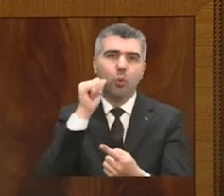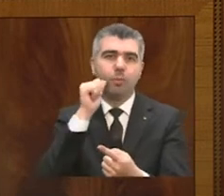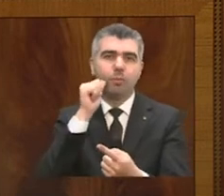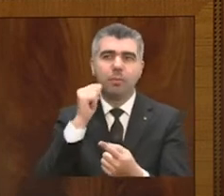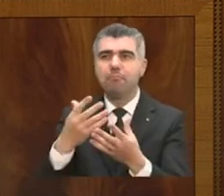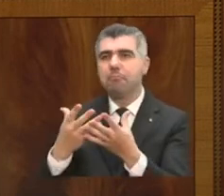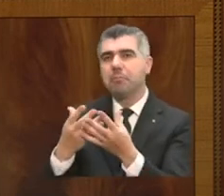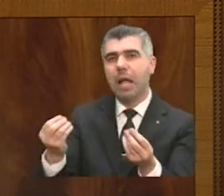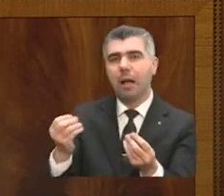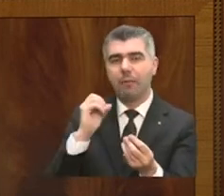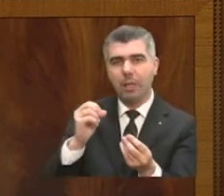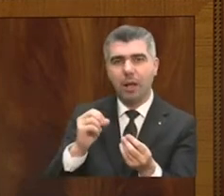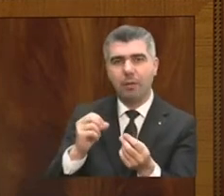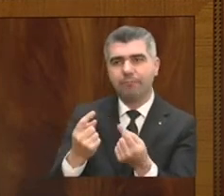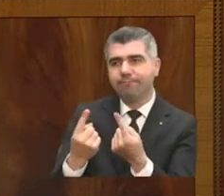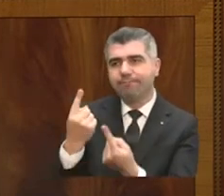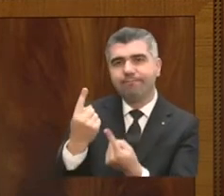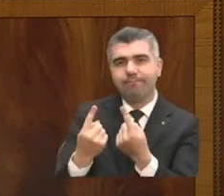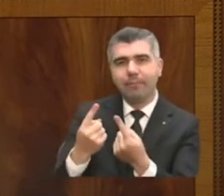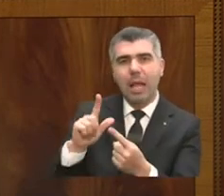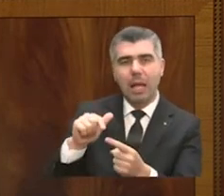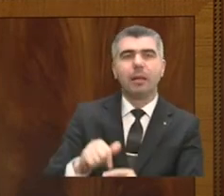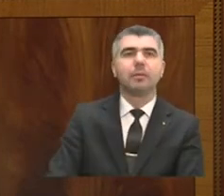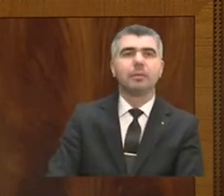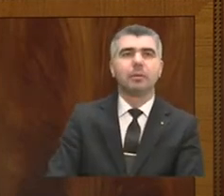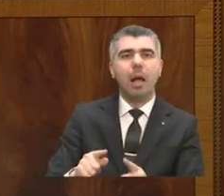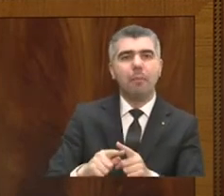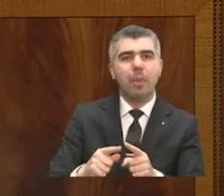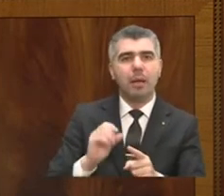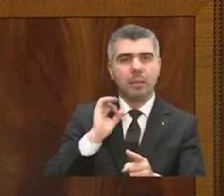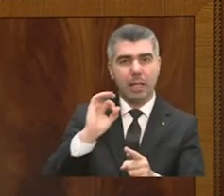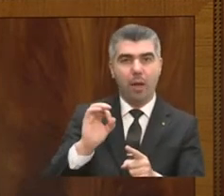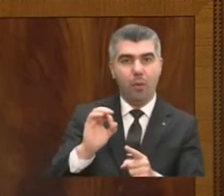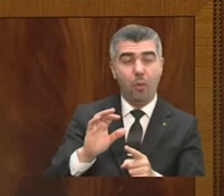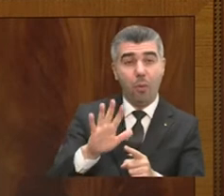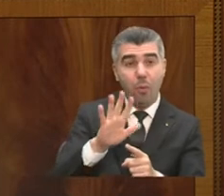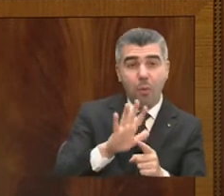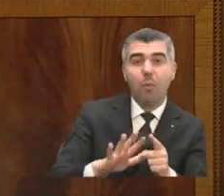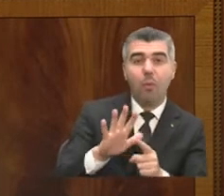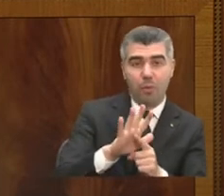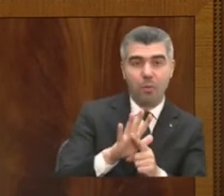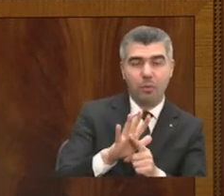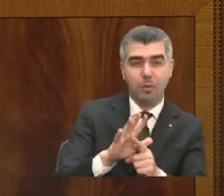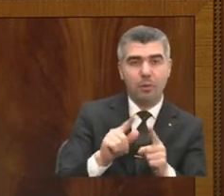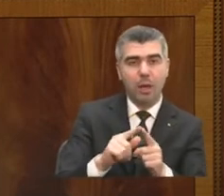partir d'allégations non fondées et fallacieuses.